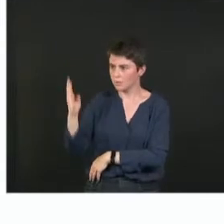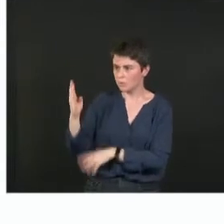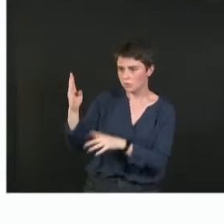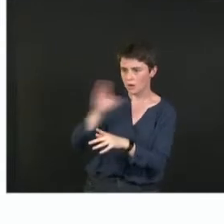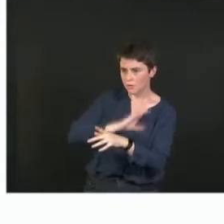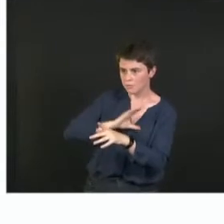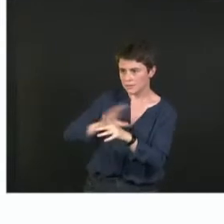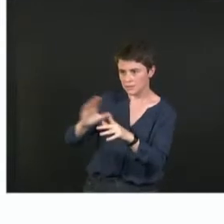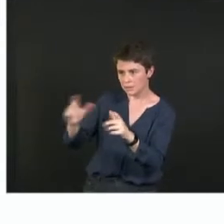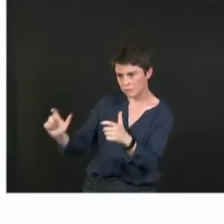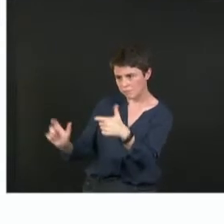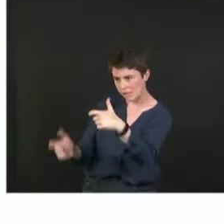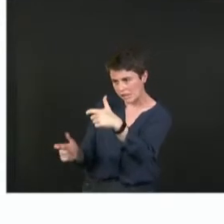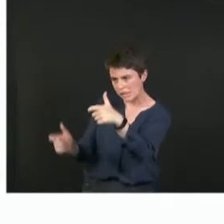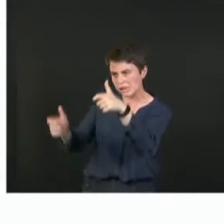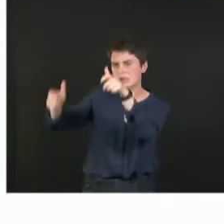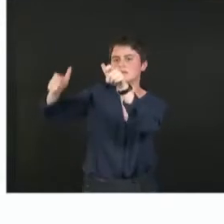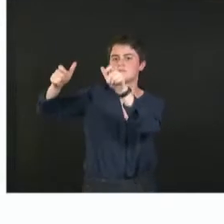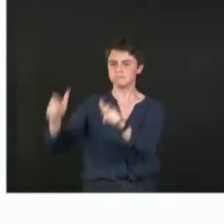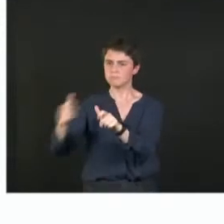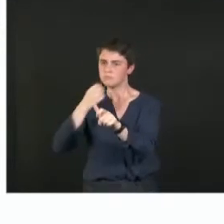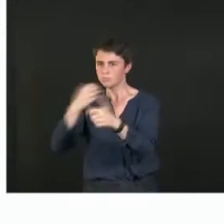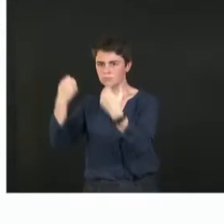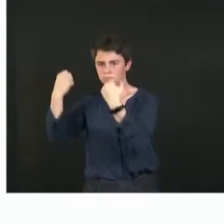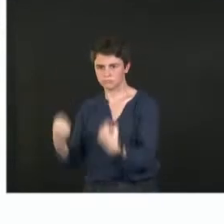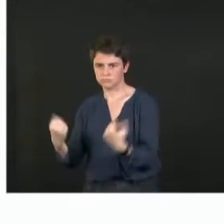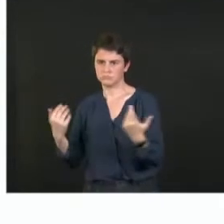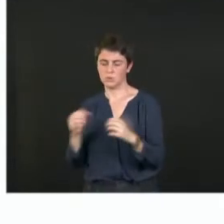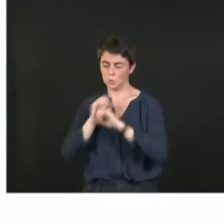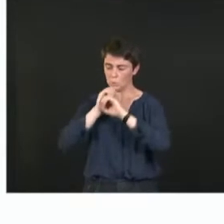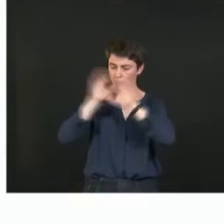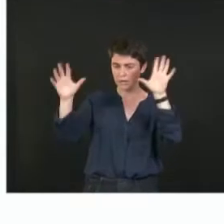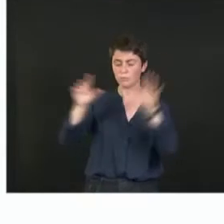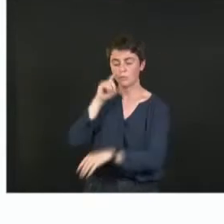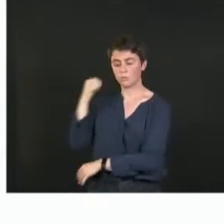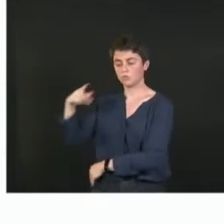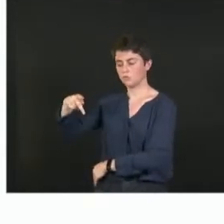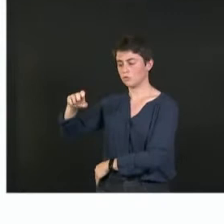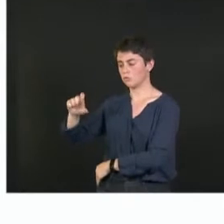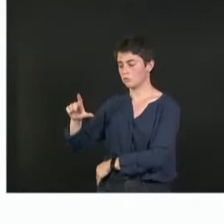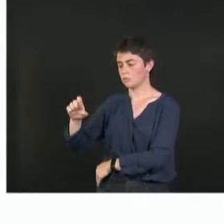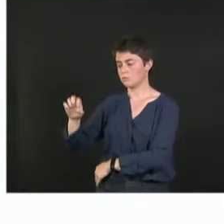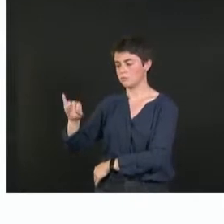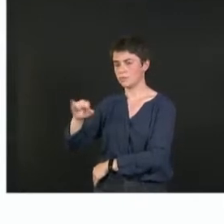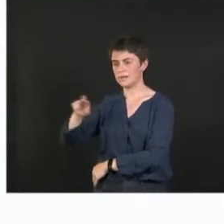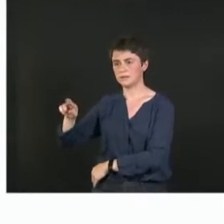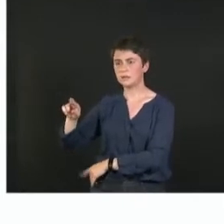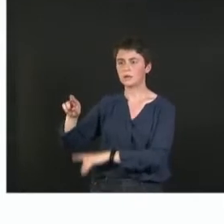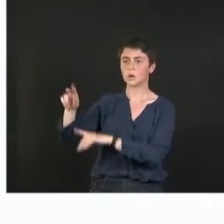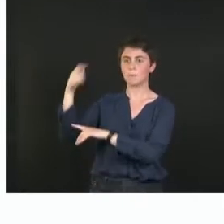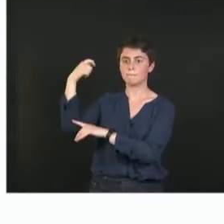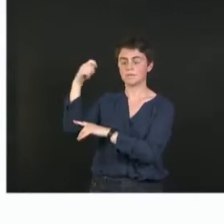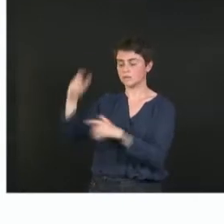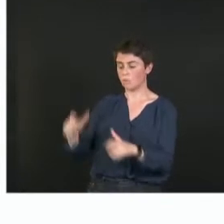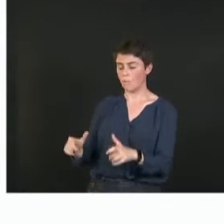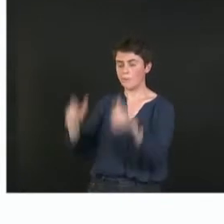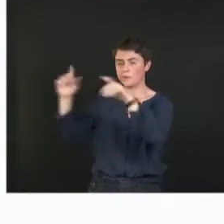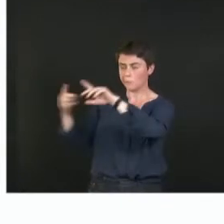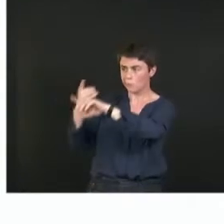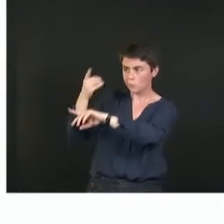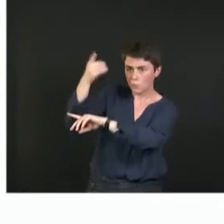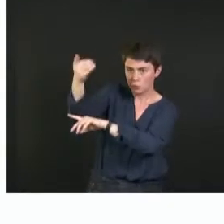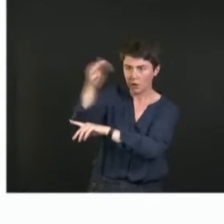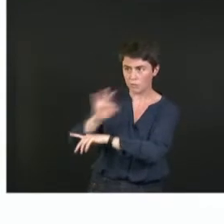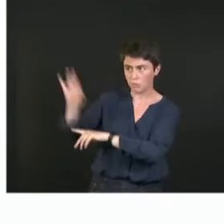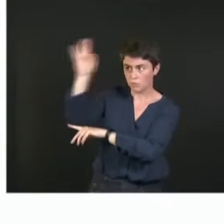notre estime. Donc très clairement, je le pense comme Philippe Pelletier, qui est le président de Bâtiments Durables en France, le dit,